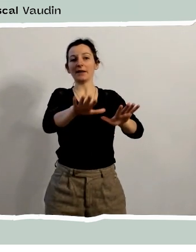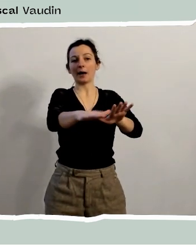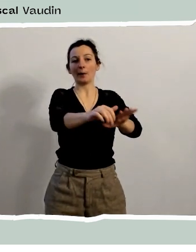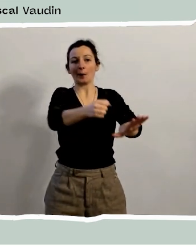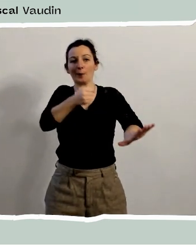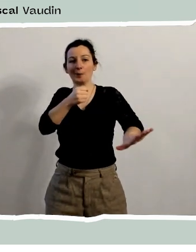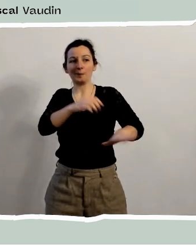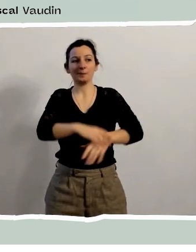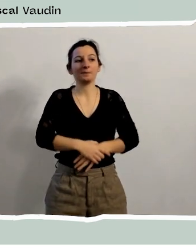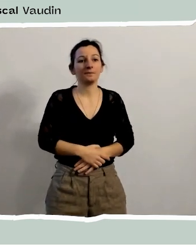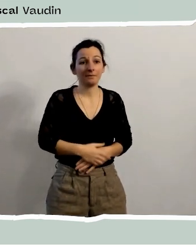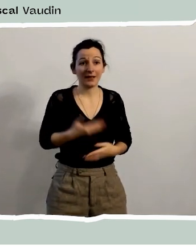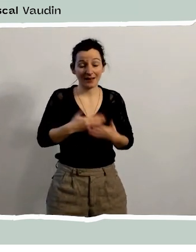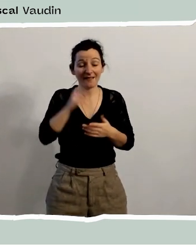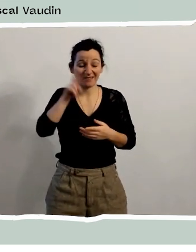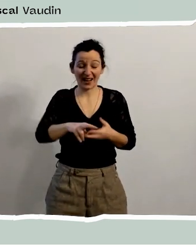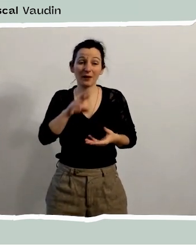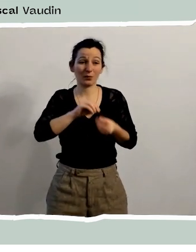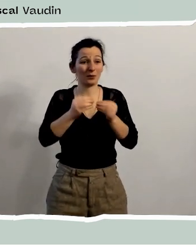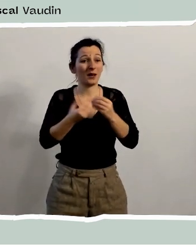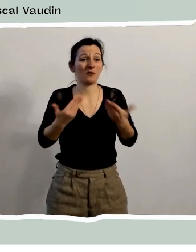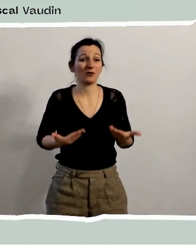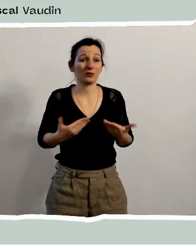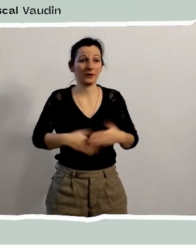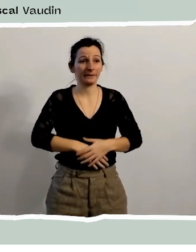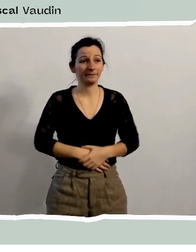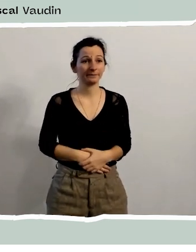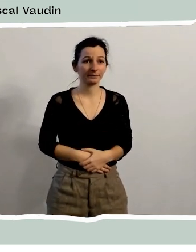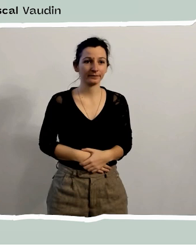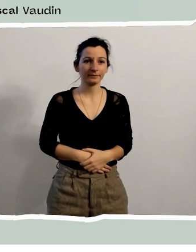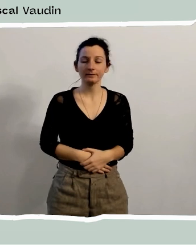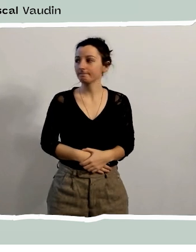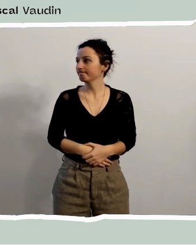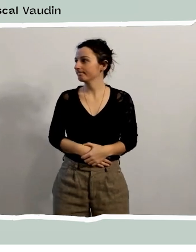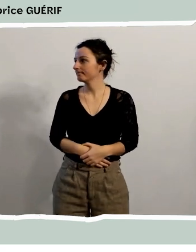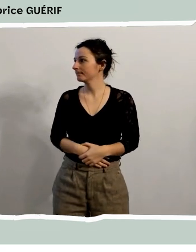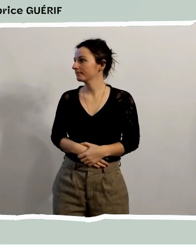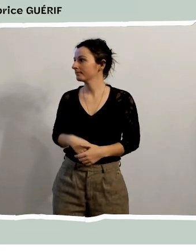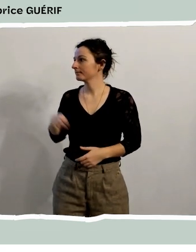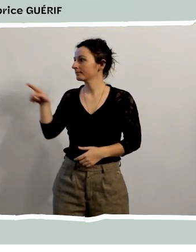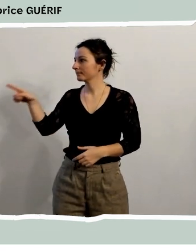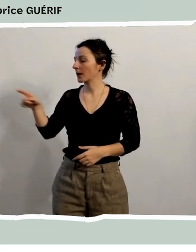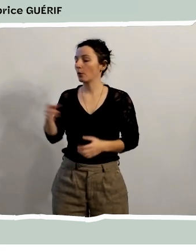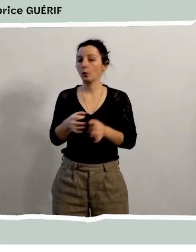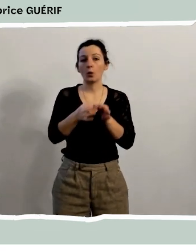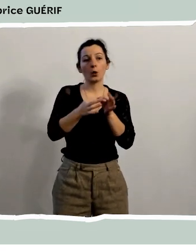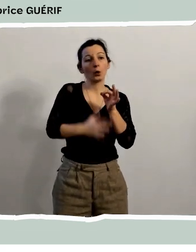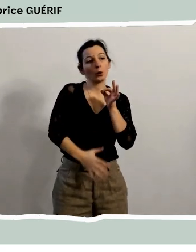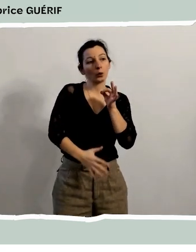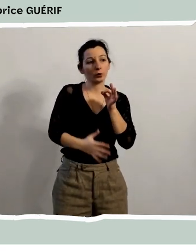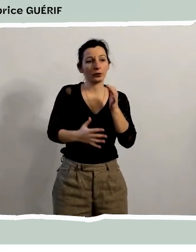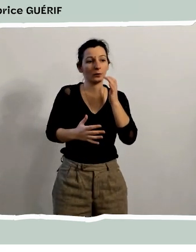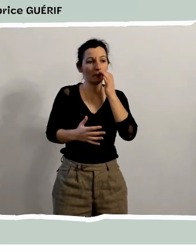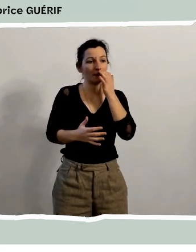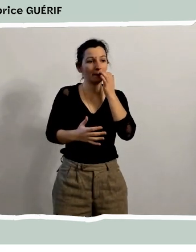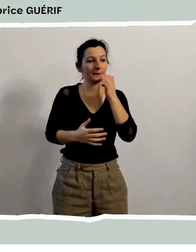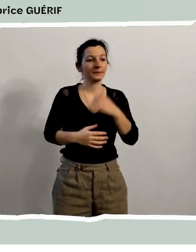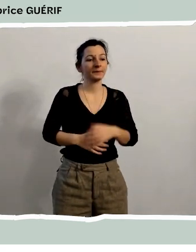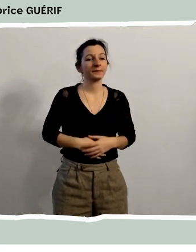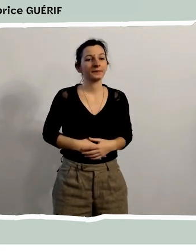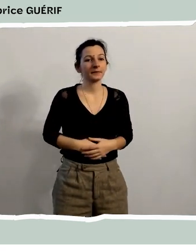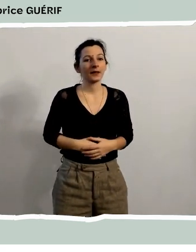c'est un vrai sujet. Donc, alors, pour terminer, hein, donc vous l'avez vu, donc